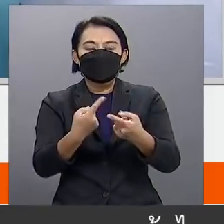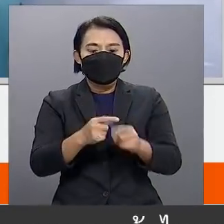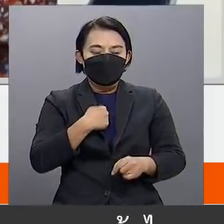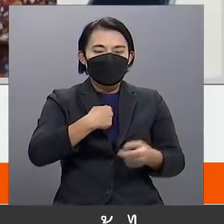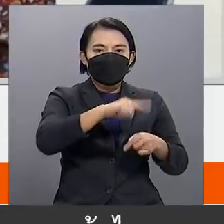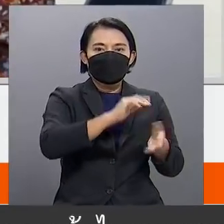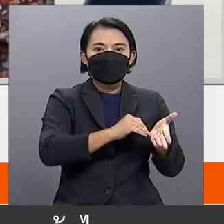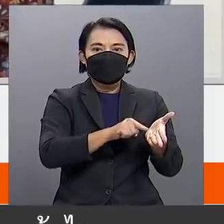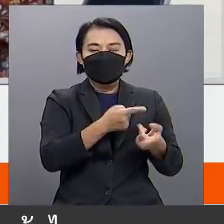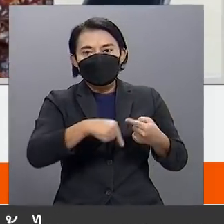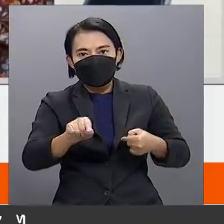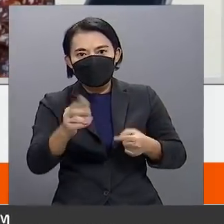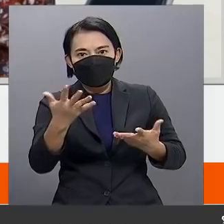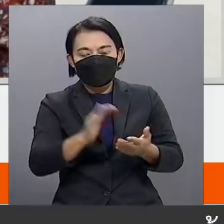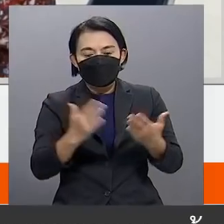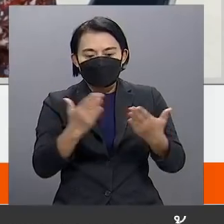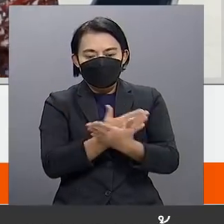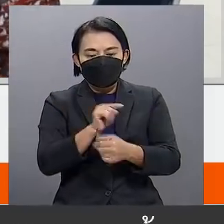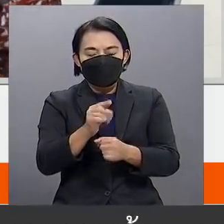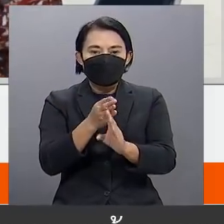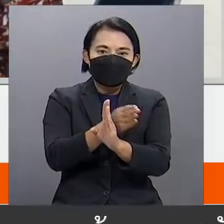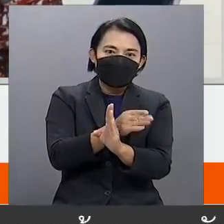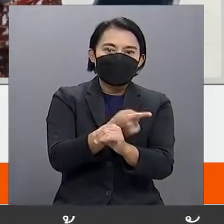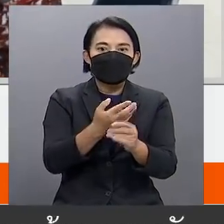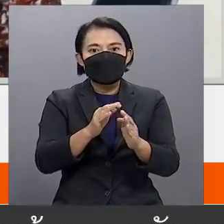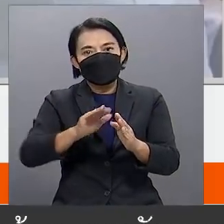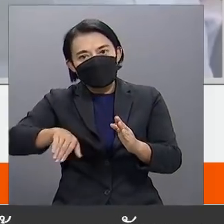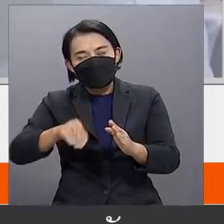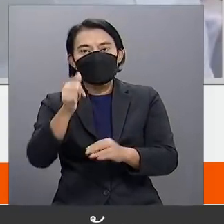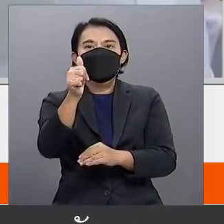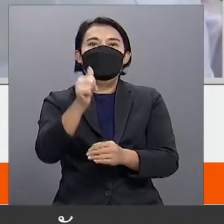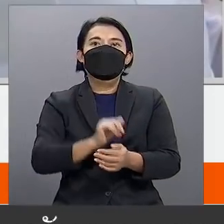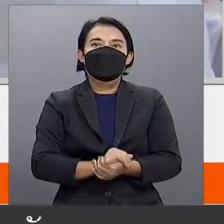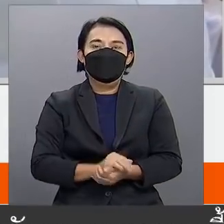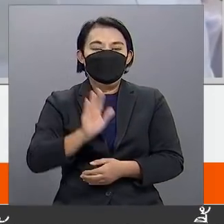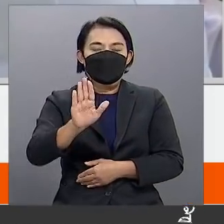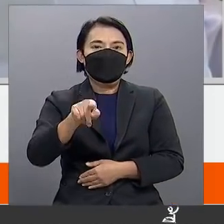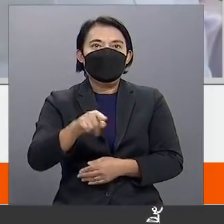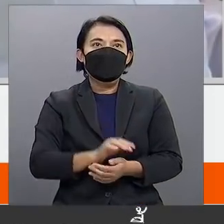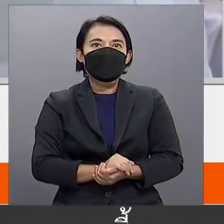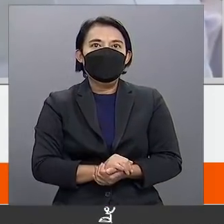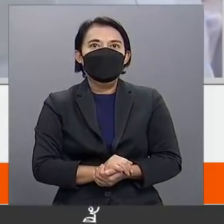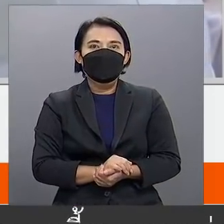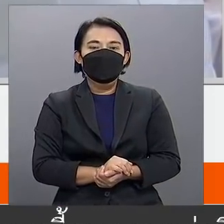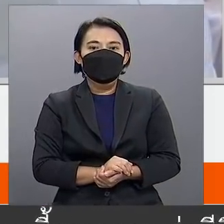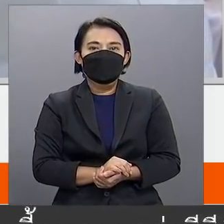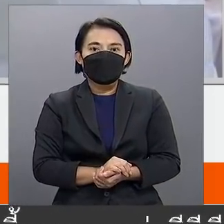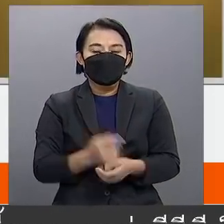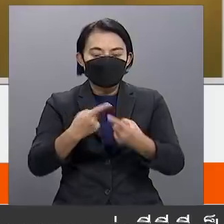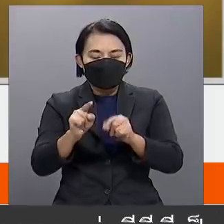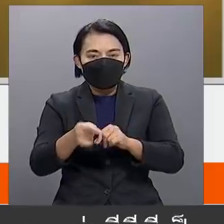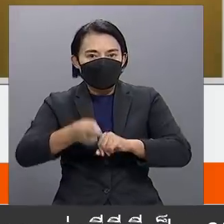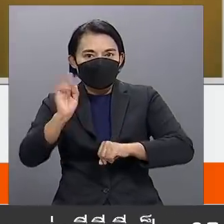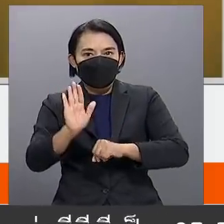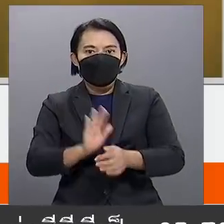หงแรกระยะ 1 อกนะครัก็ไม่ต้องนำมากแตอัี้จะตองติดต่